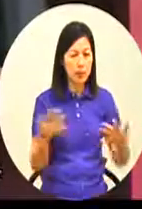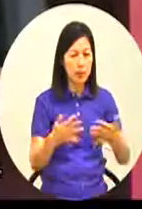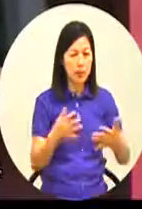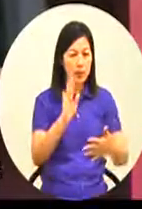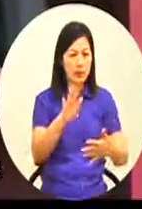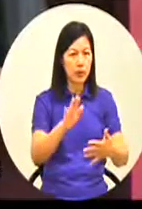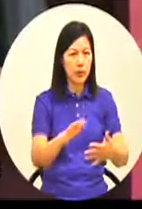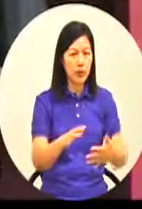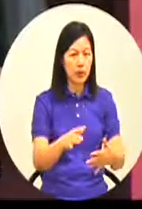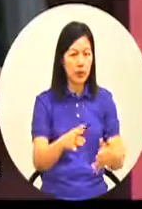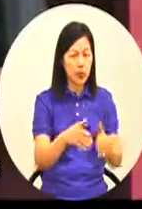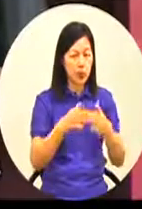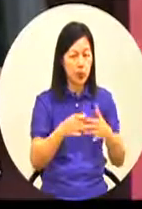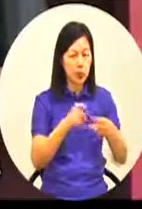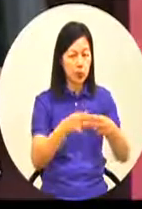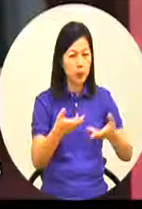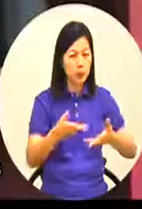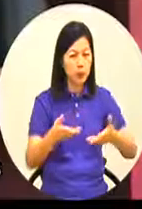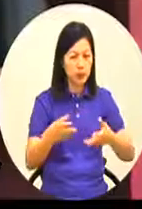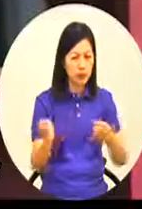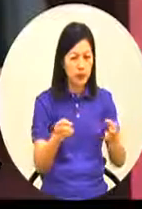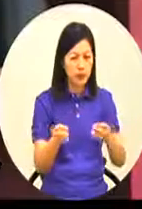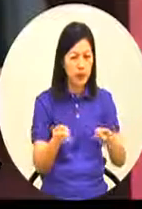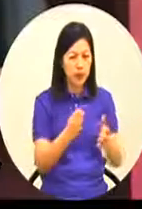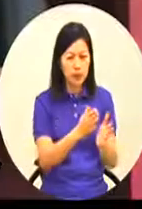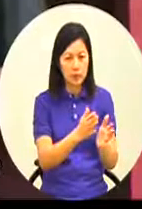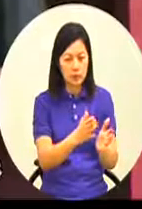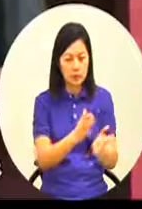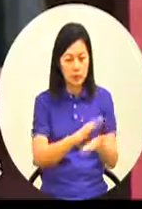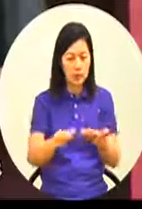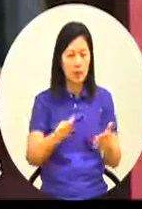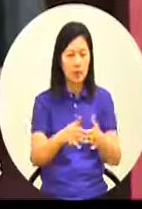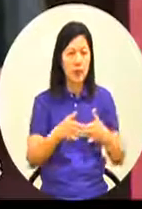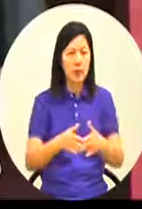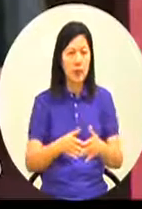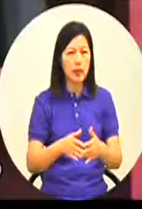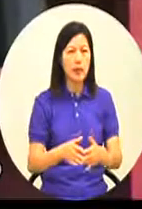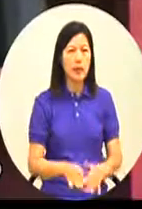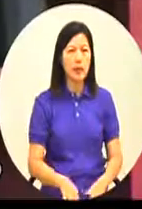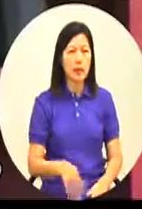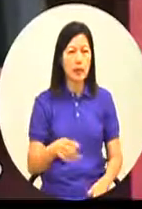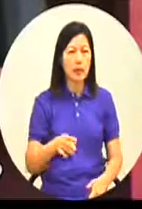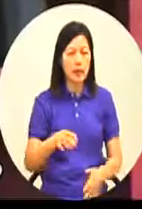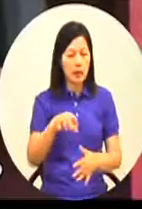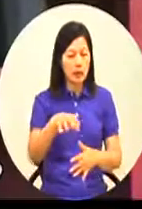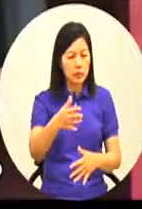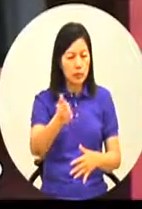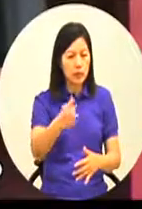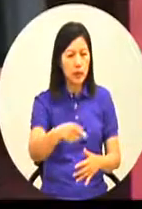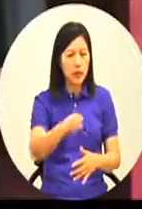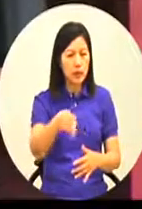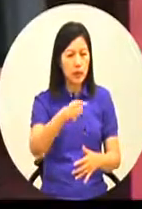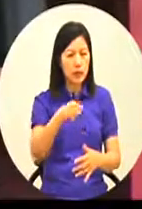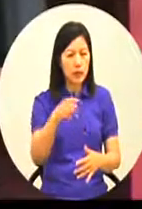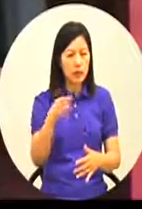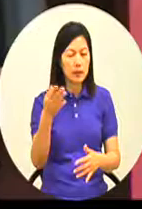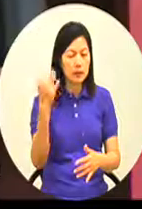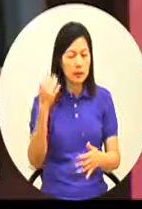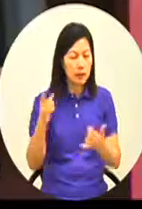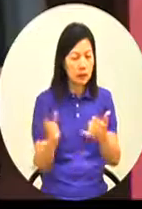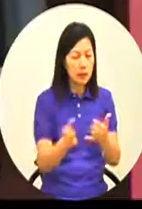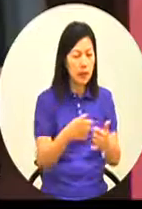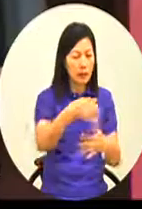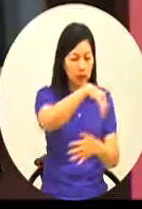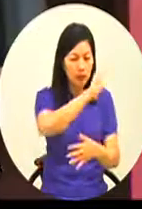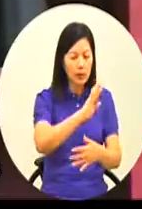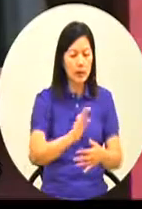能要需要我们公务局来做检讨。第一个，我想很多议员还有包括我们局长那一天跟我们在风灾过后跟我们